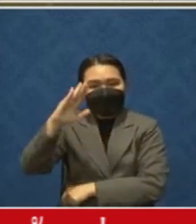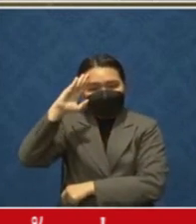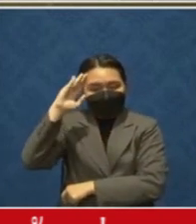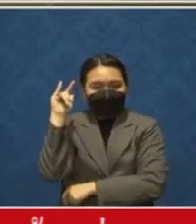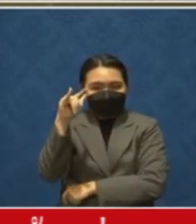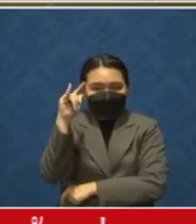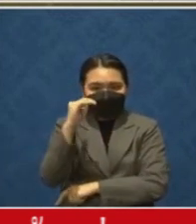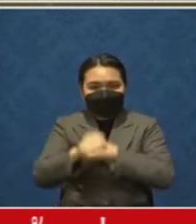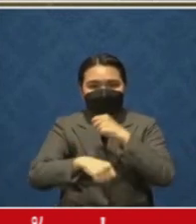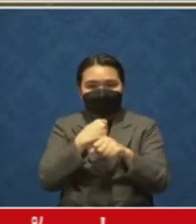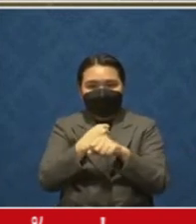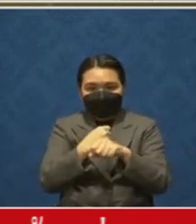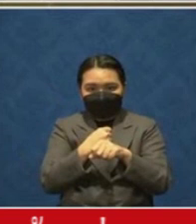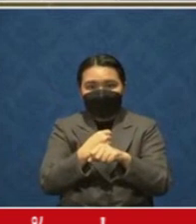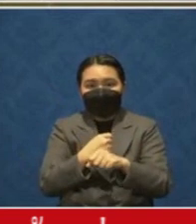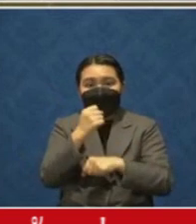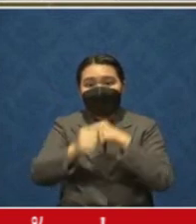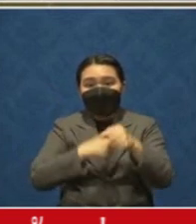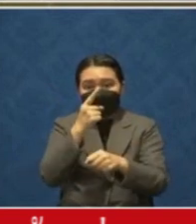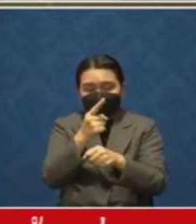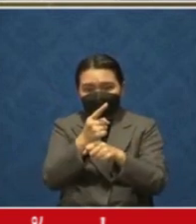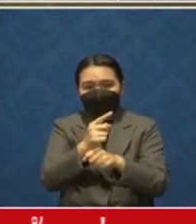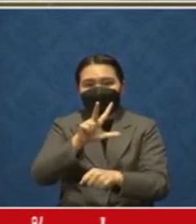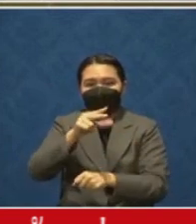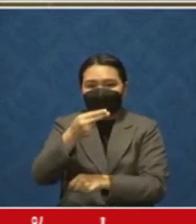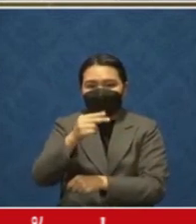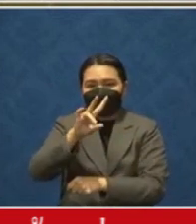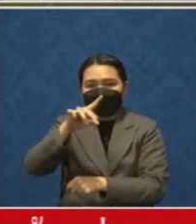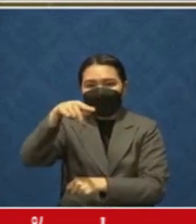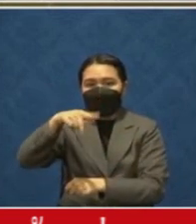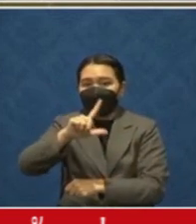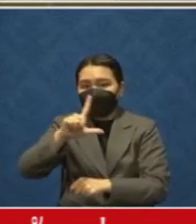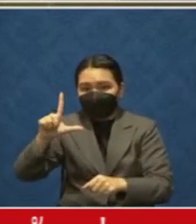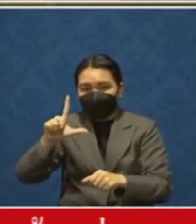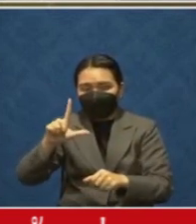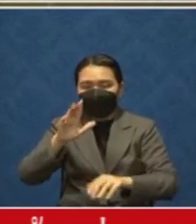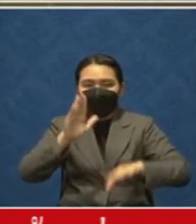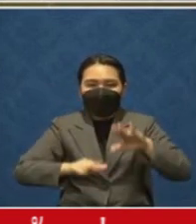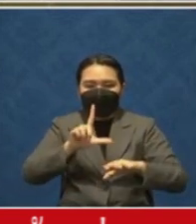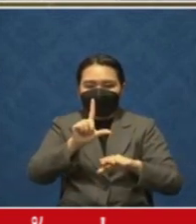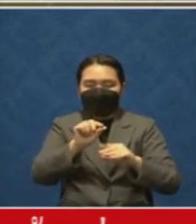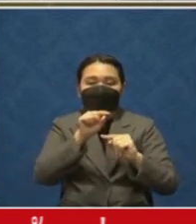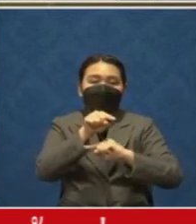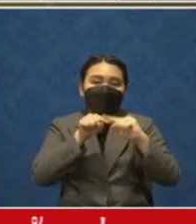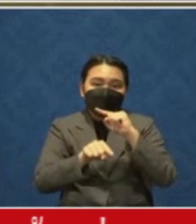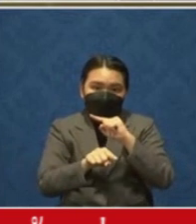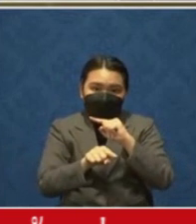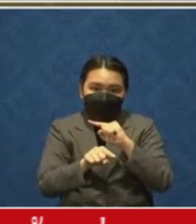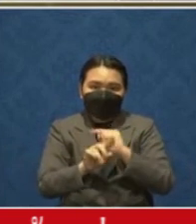นี่ยได้เงินงบประมาณแต่ละปีประมาณปีละ 37,000 ล้านเฉลี่ย120ก็ประม